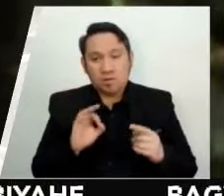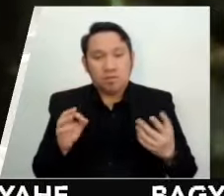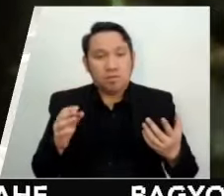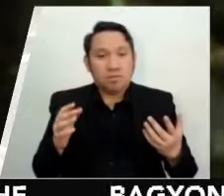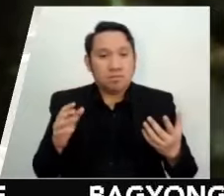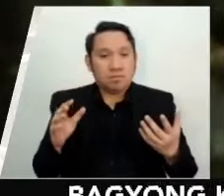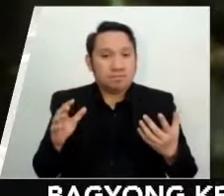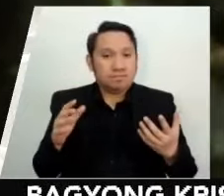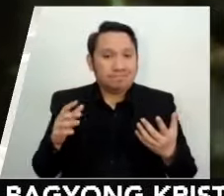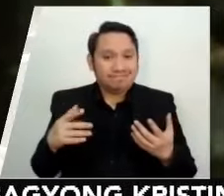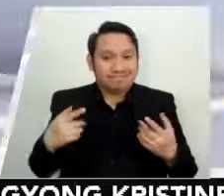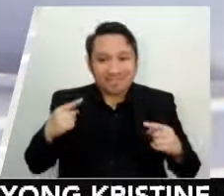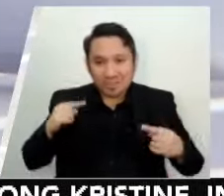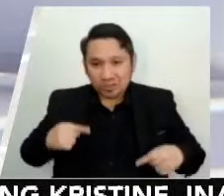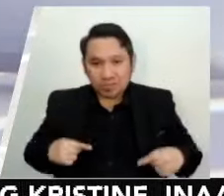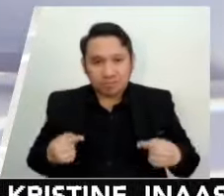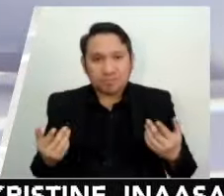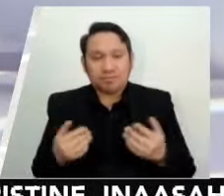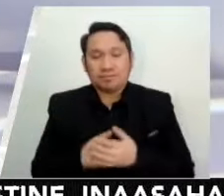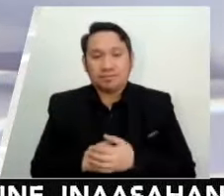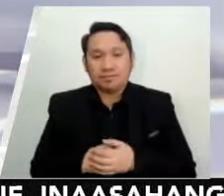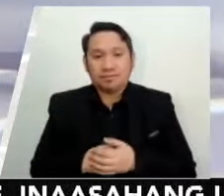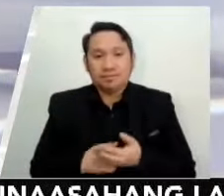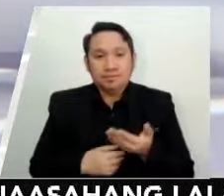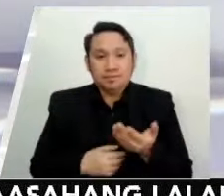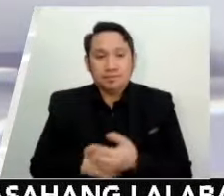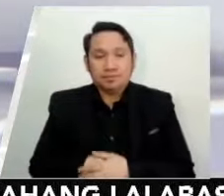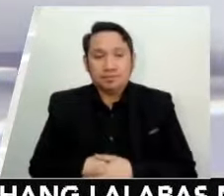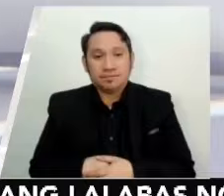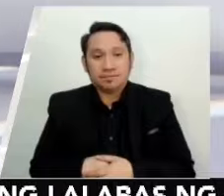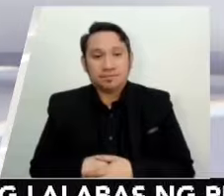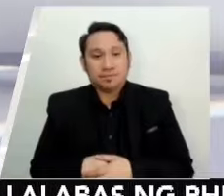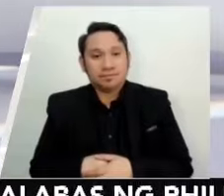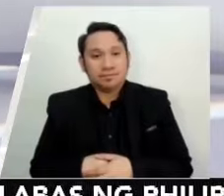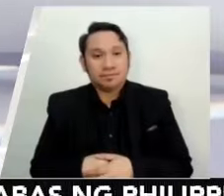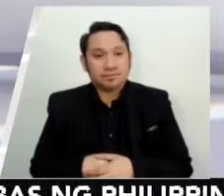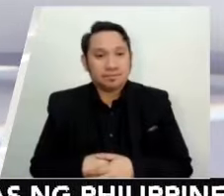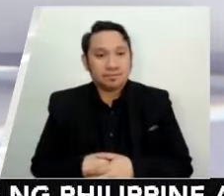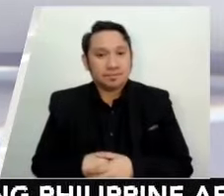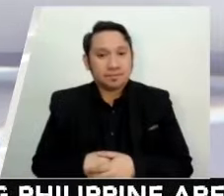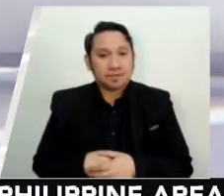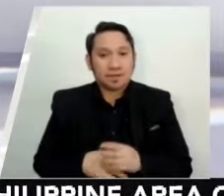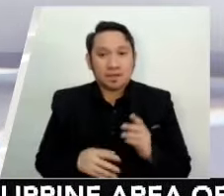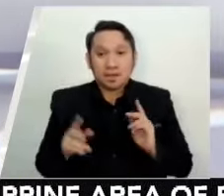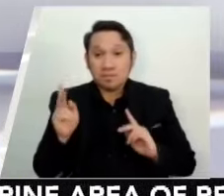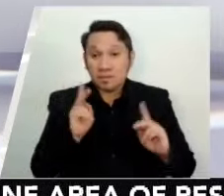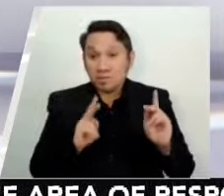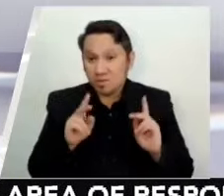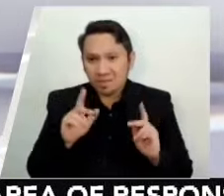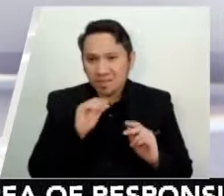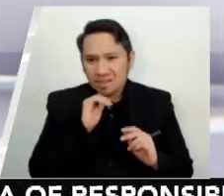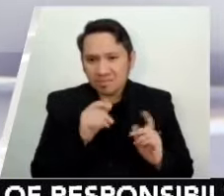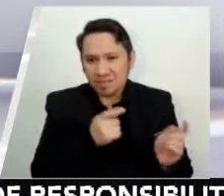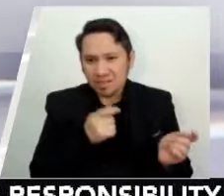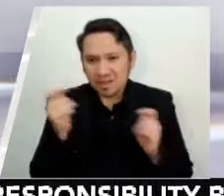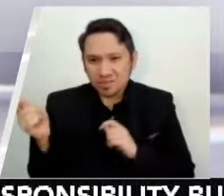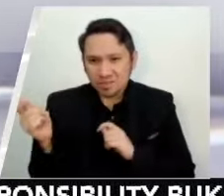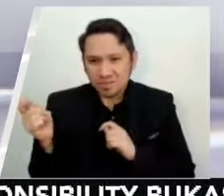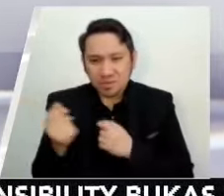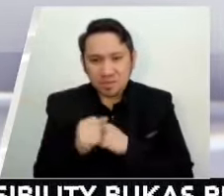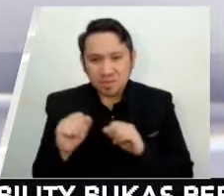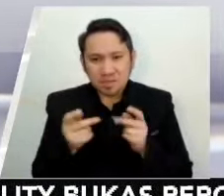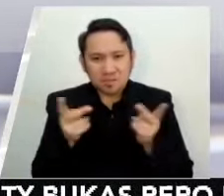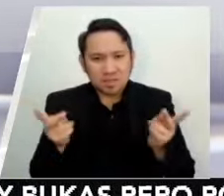si Christine. Mel? Katrina, sabi mo may mga residenteng hindi lumikas. Meron bang update? Kamusta sila?